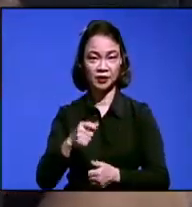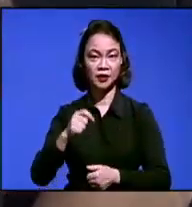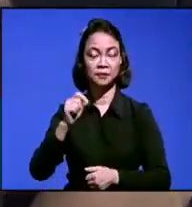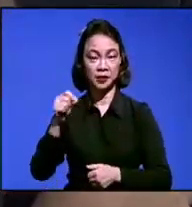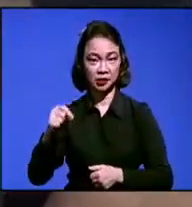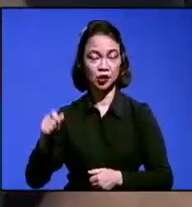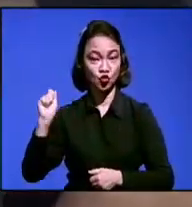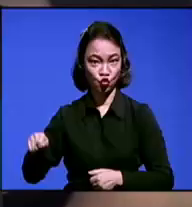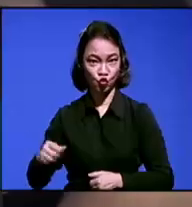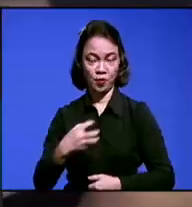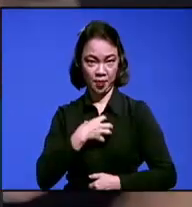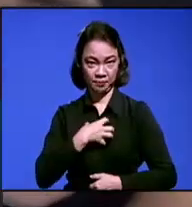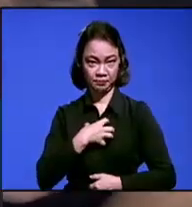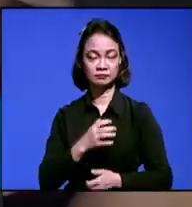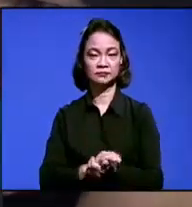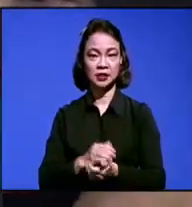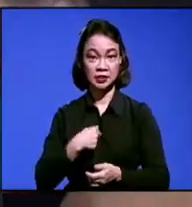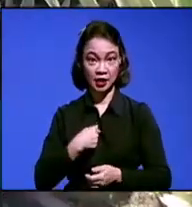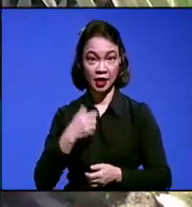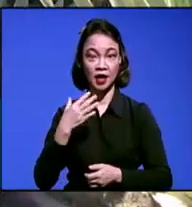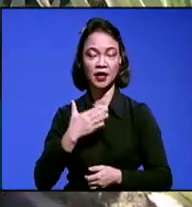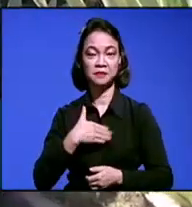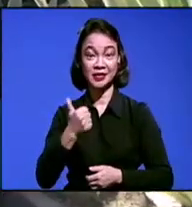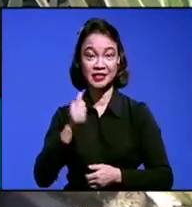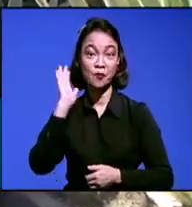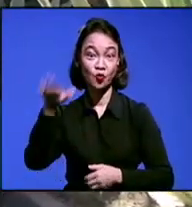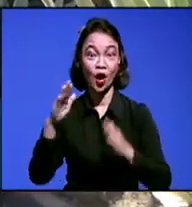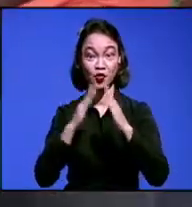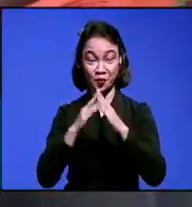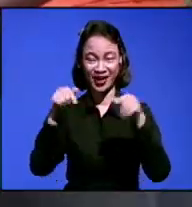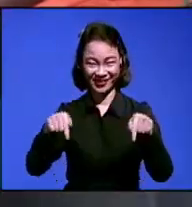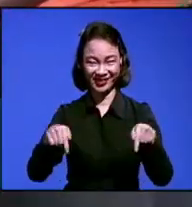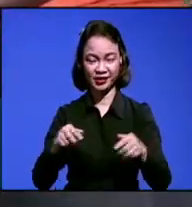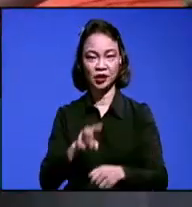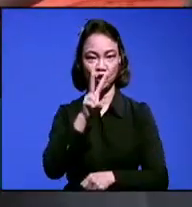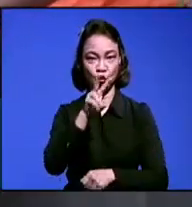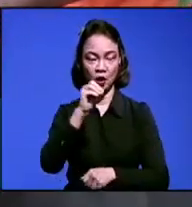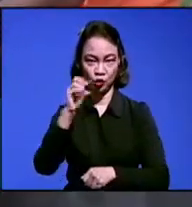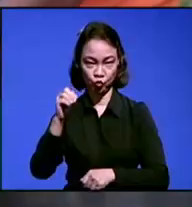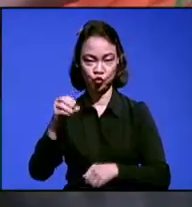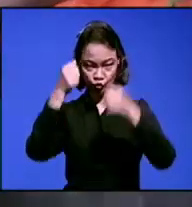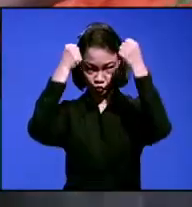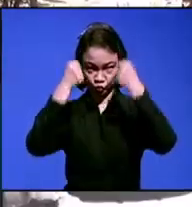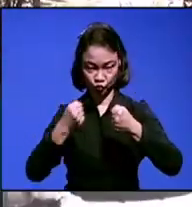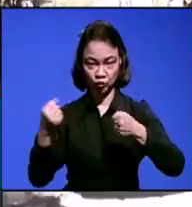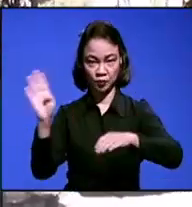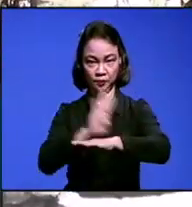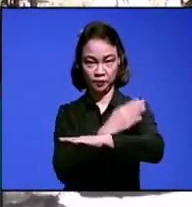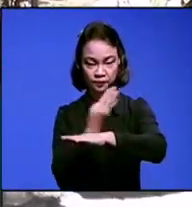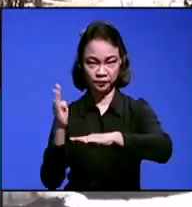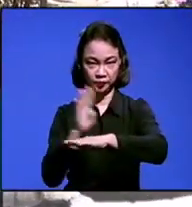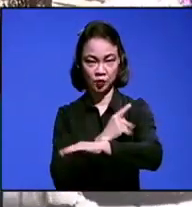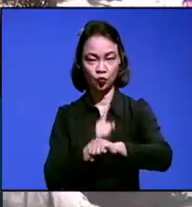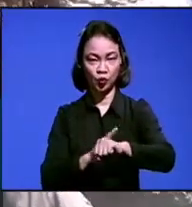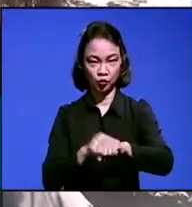Kemenkumham. Jadi saya pulang hari ini. Saat ini 200 orang narapidana di Banyuwangi bisa menjalani